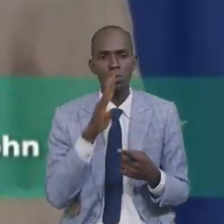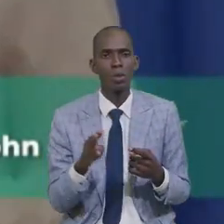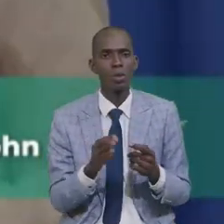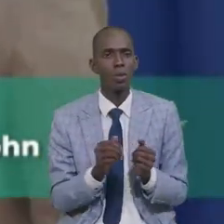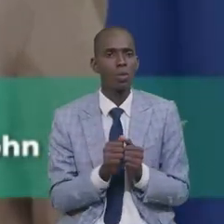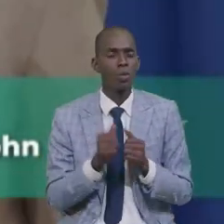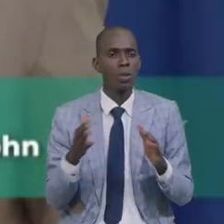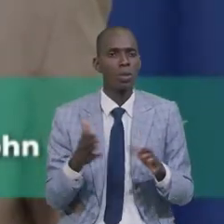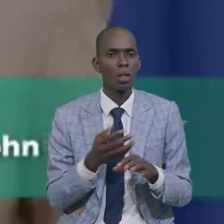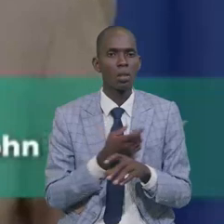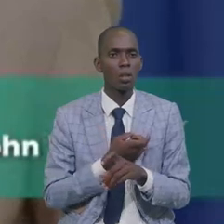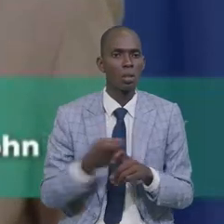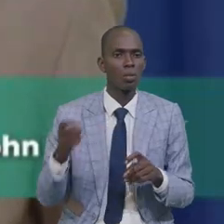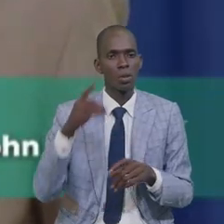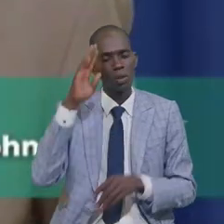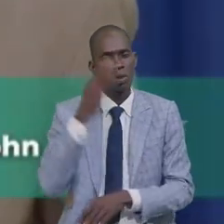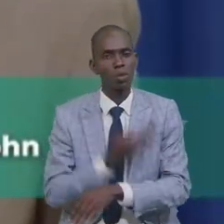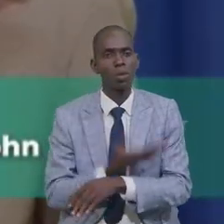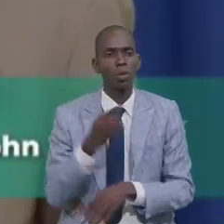donc fils de Dieu.